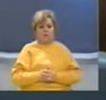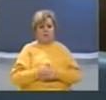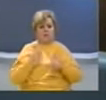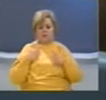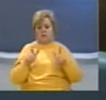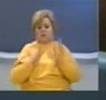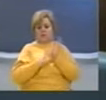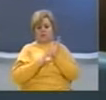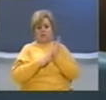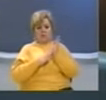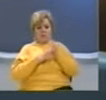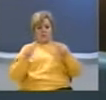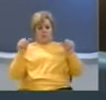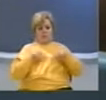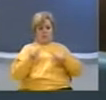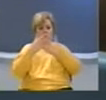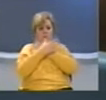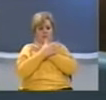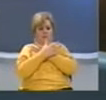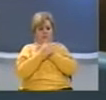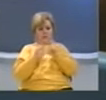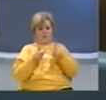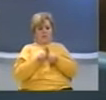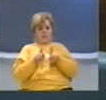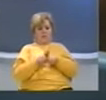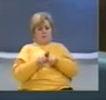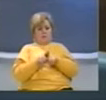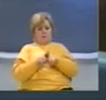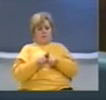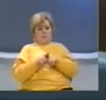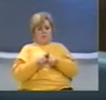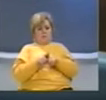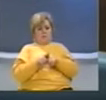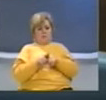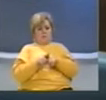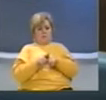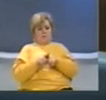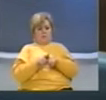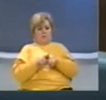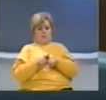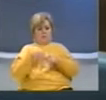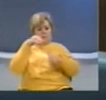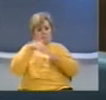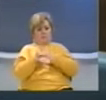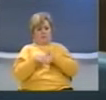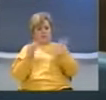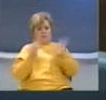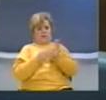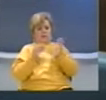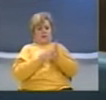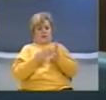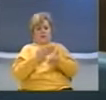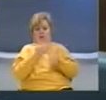një shembull më të keq, Shqipëria është vendi i tretë që zë vendin e tretë në botë sa i përket minirave të kromit, por ende nuk kemi